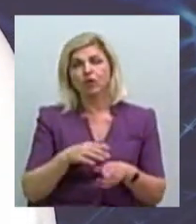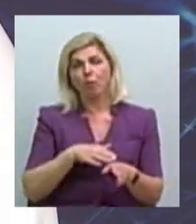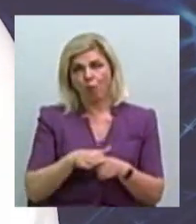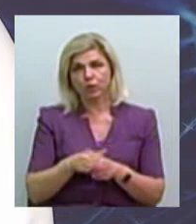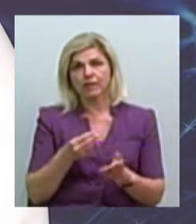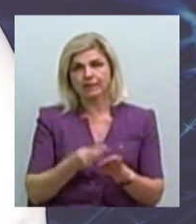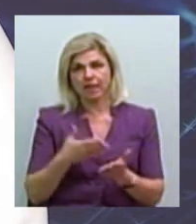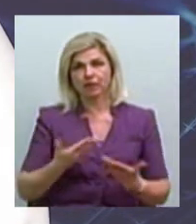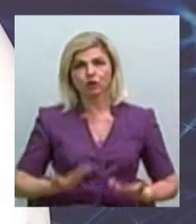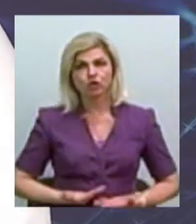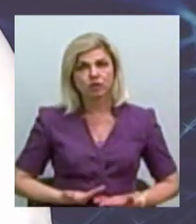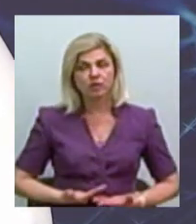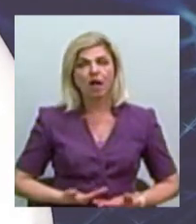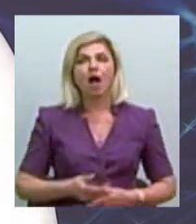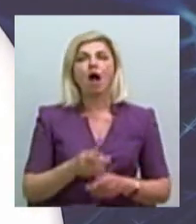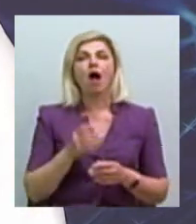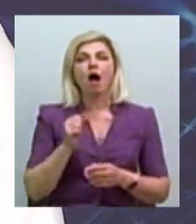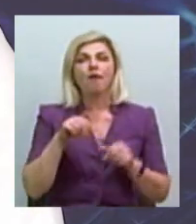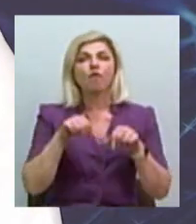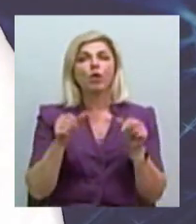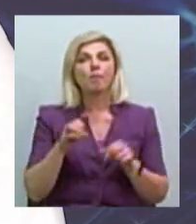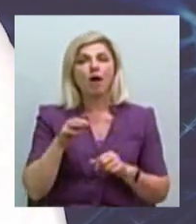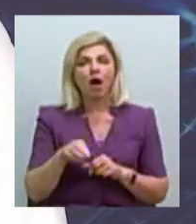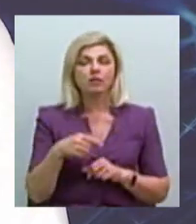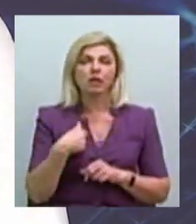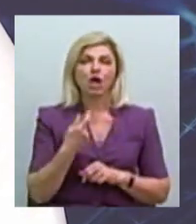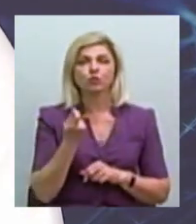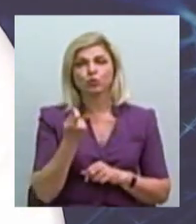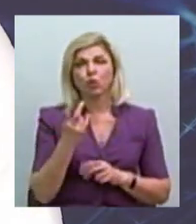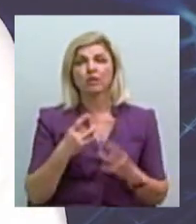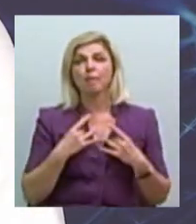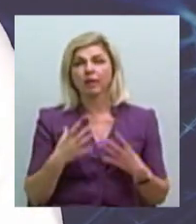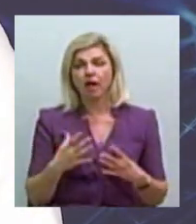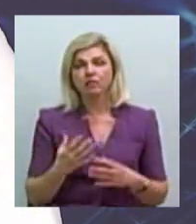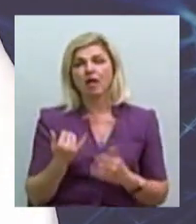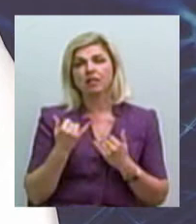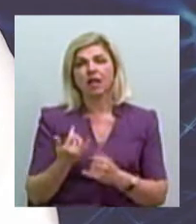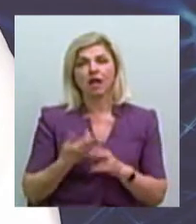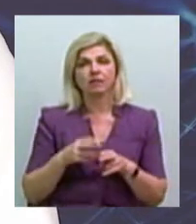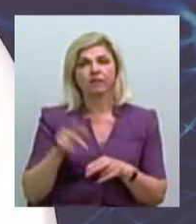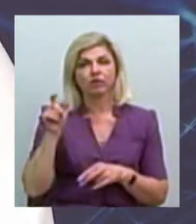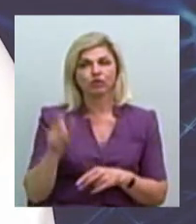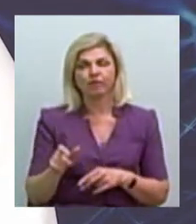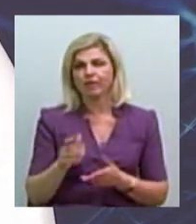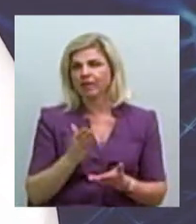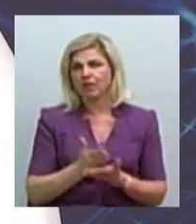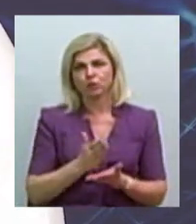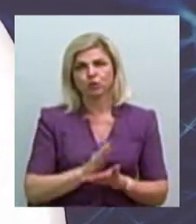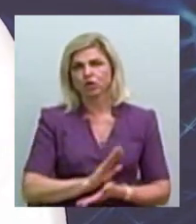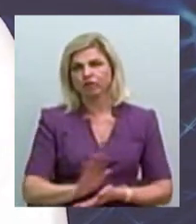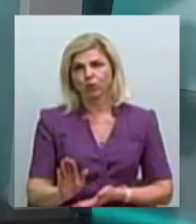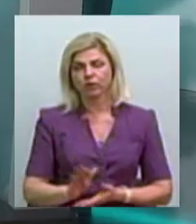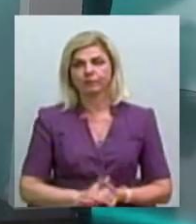жизни. Формат «я чуть-чуть на праздник» для этого человека не существует.